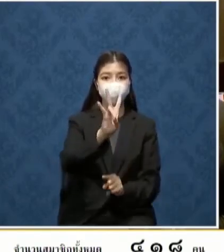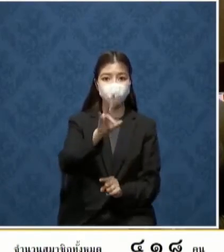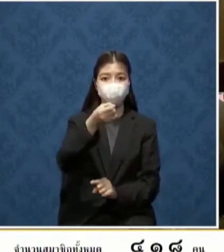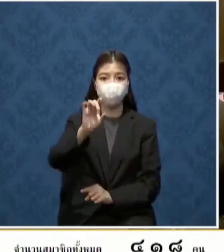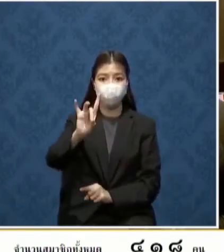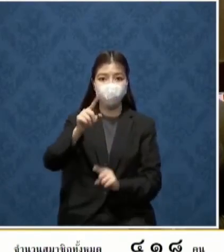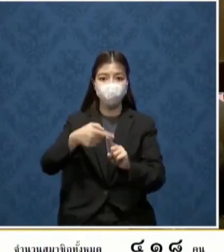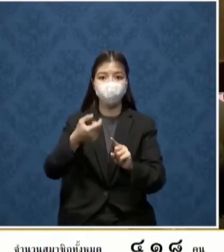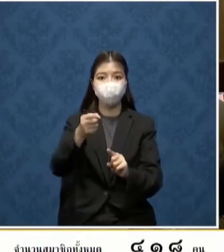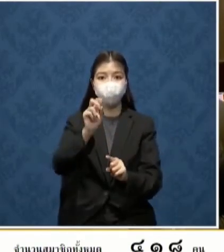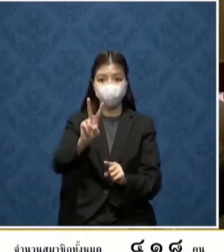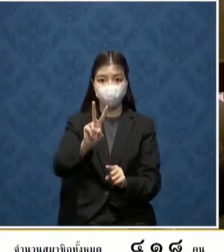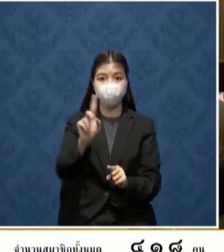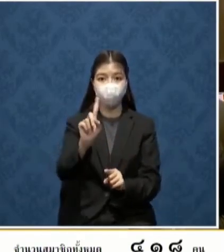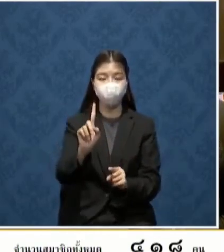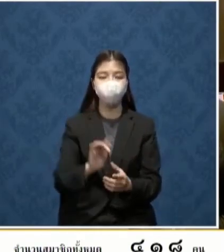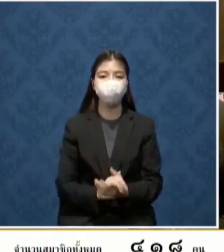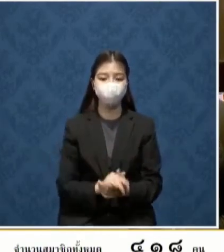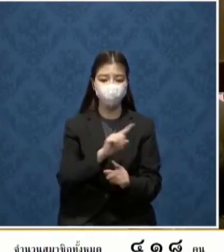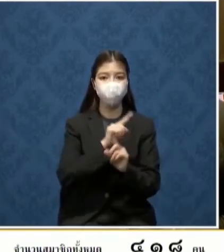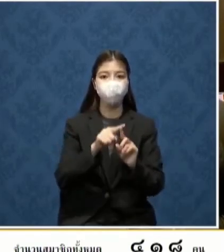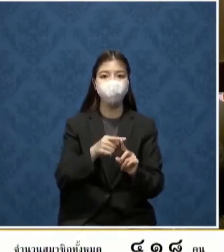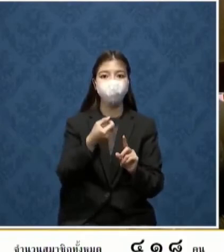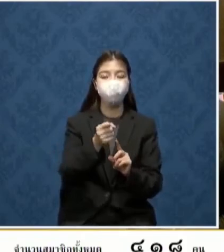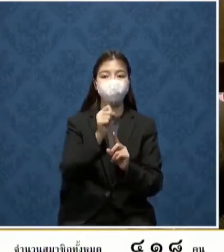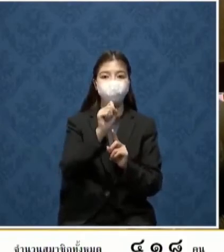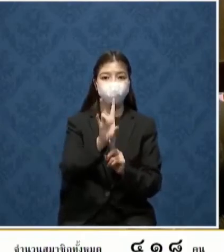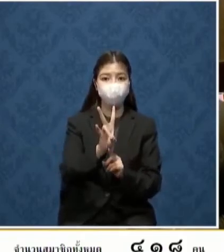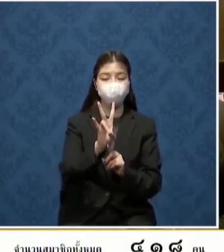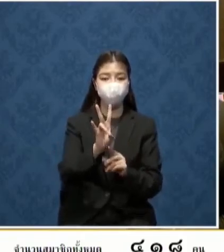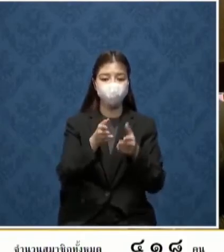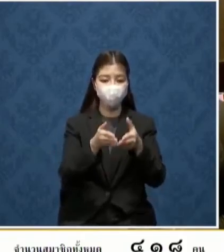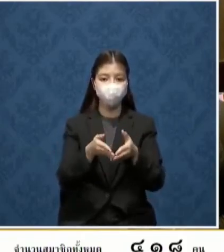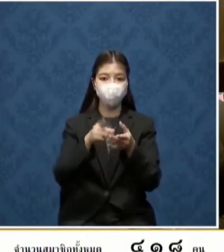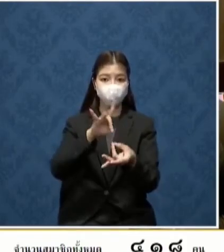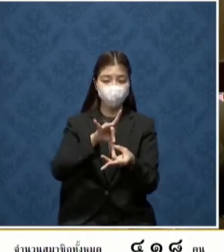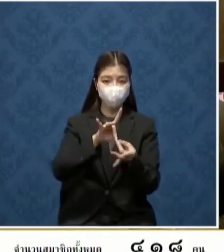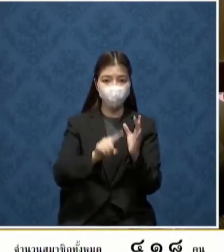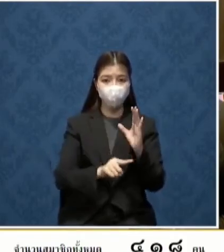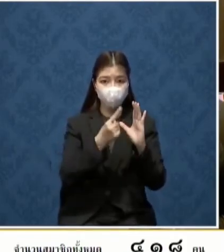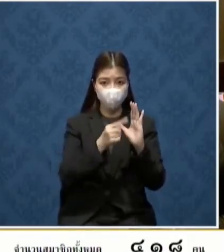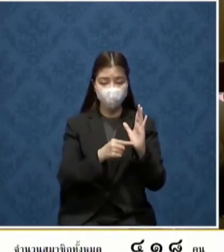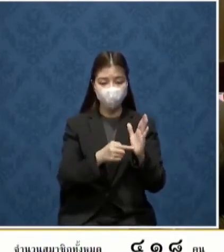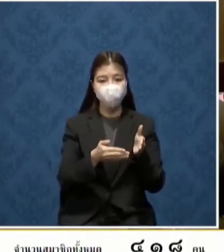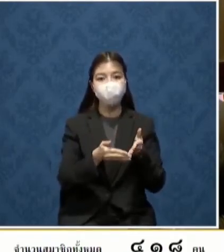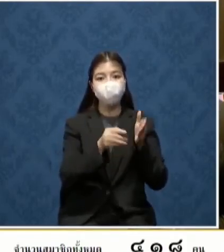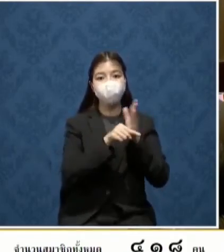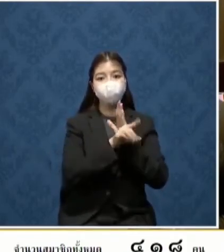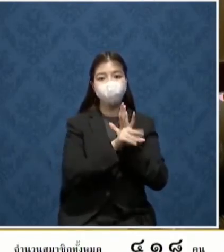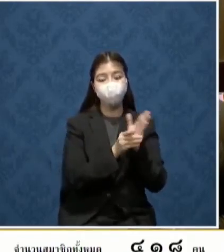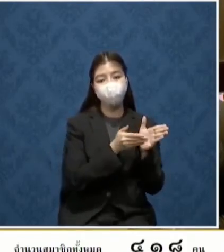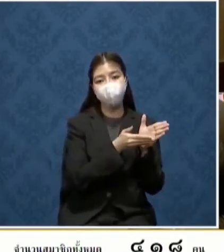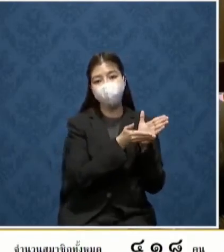วาคมแบนี้ครับในวนท 17 ทัวาคม เรือสุขโไย ออกจากฐานทสัวหีบครั